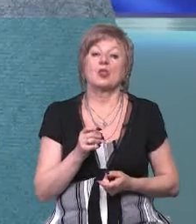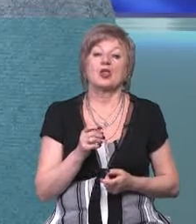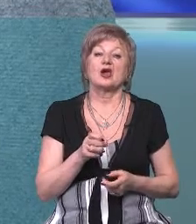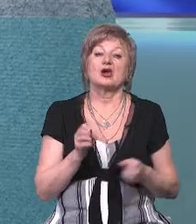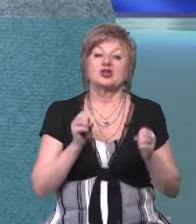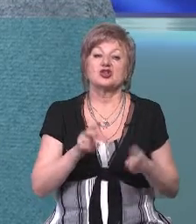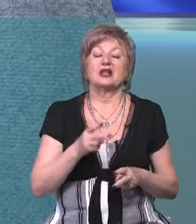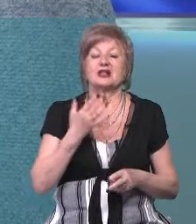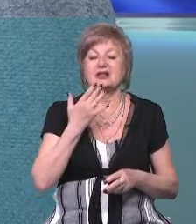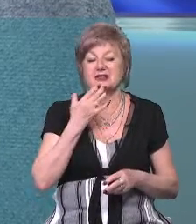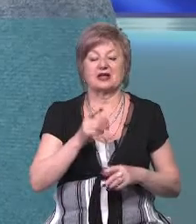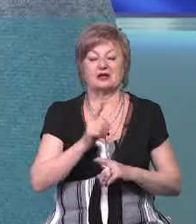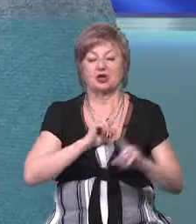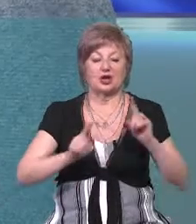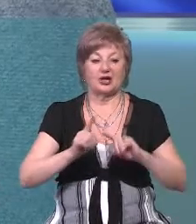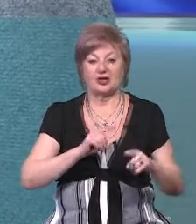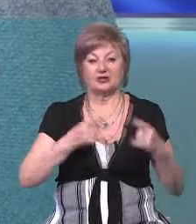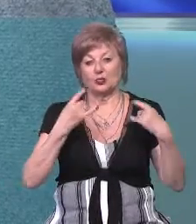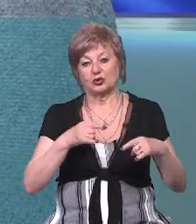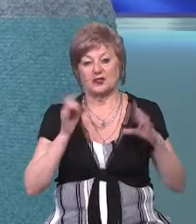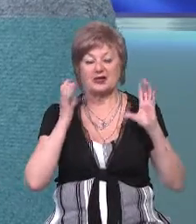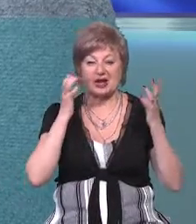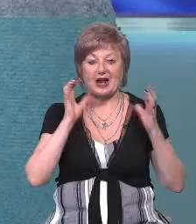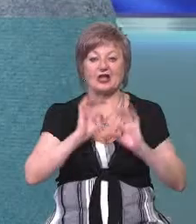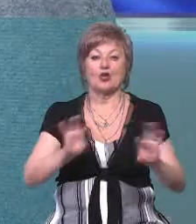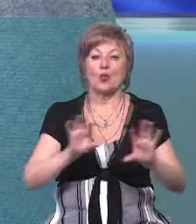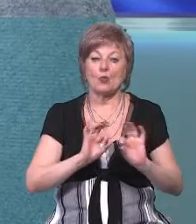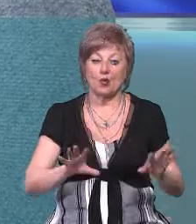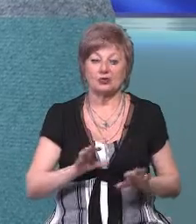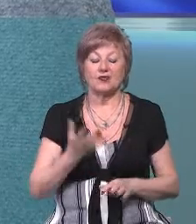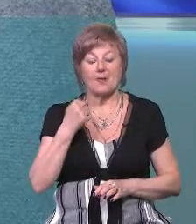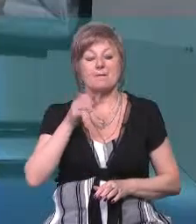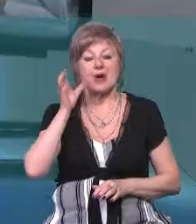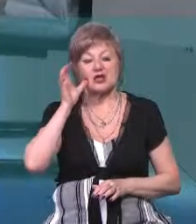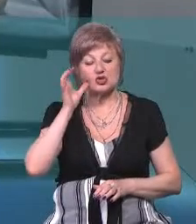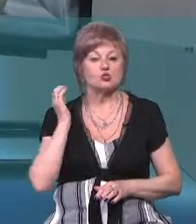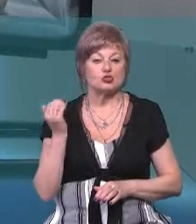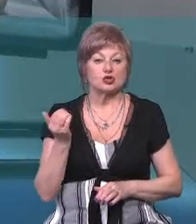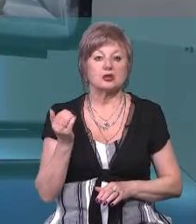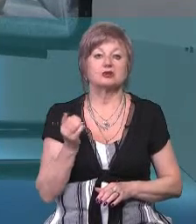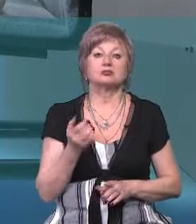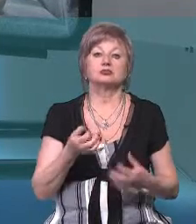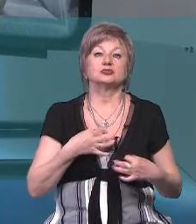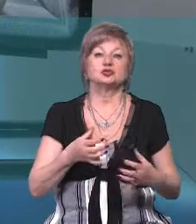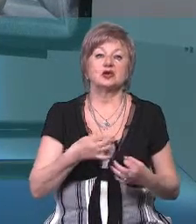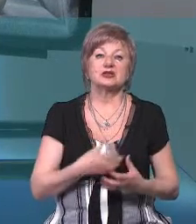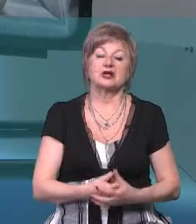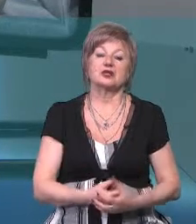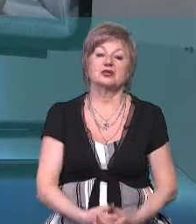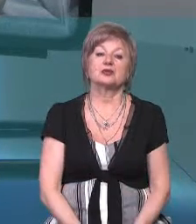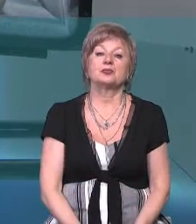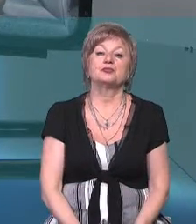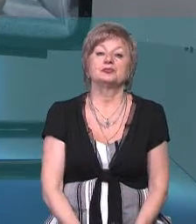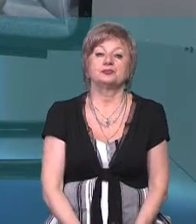член Національної ради України з питань телебачення та радіомовлення. Давайте послухаємо, що він нам